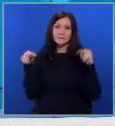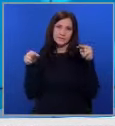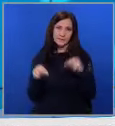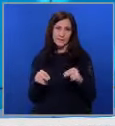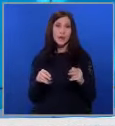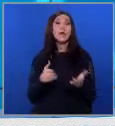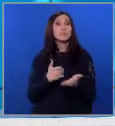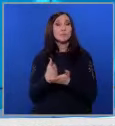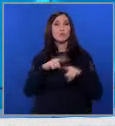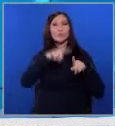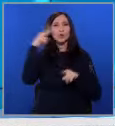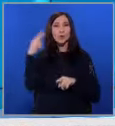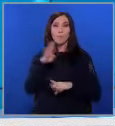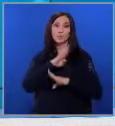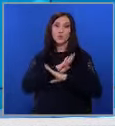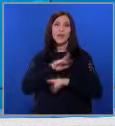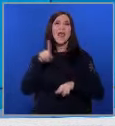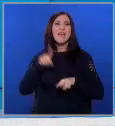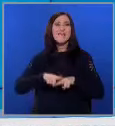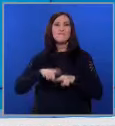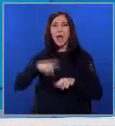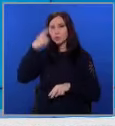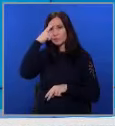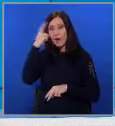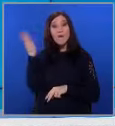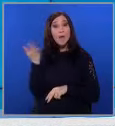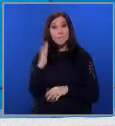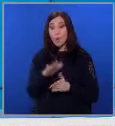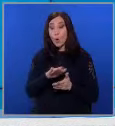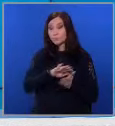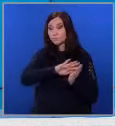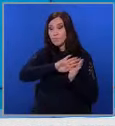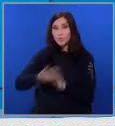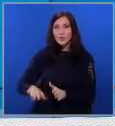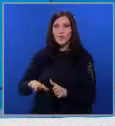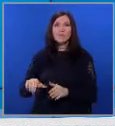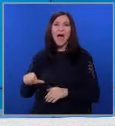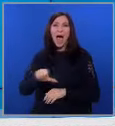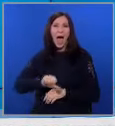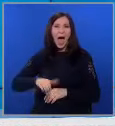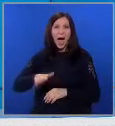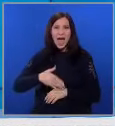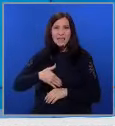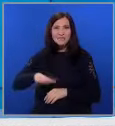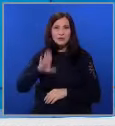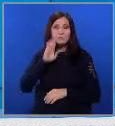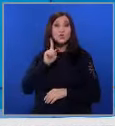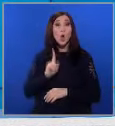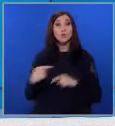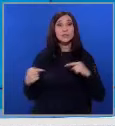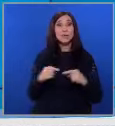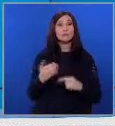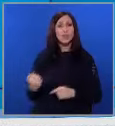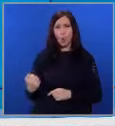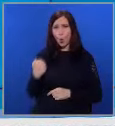свидетели. Според прокуратурата, починалият Ивайло Чубанов е бил повален на асфалта от мъжа, с когото се скарал. След удар